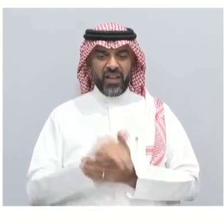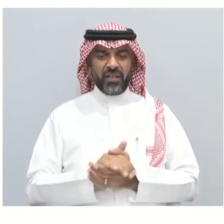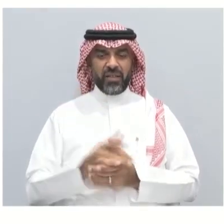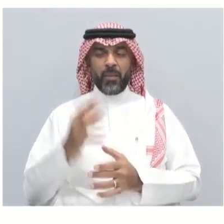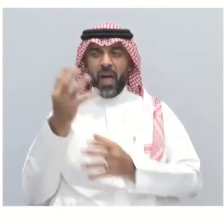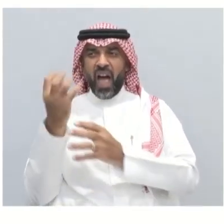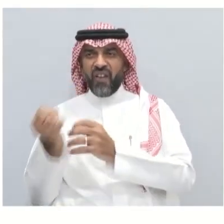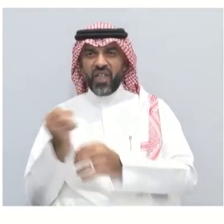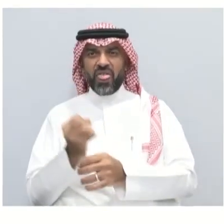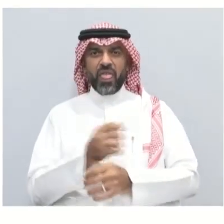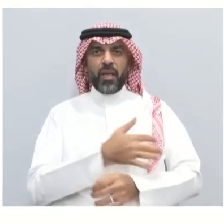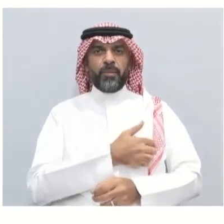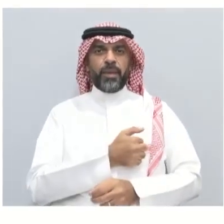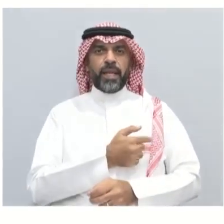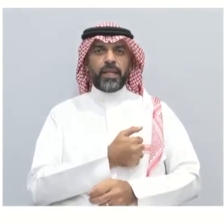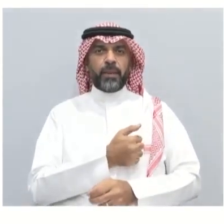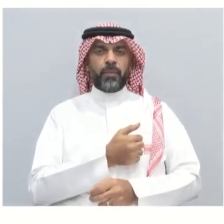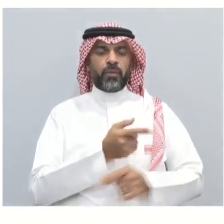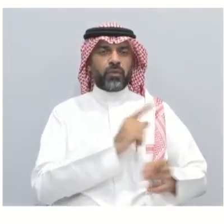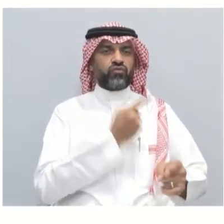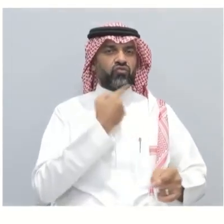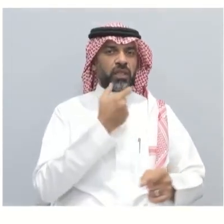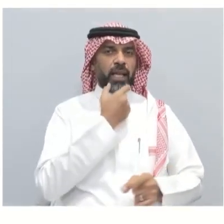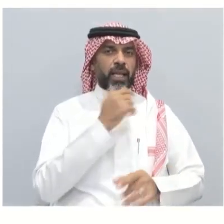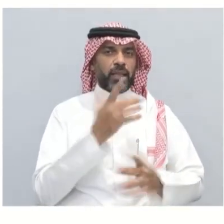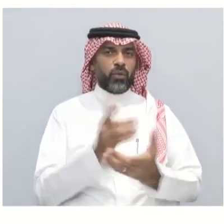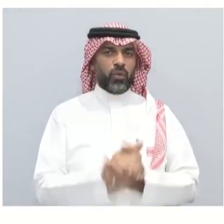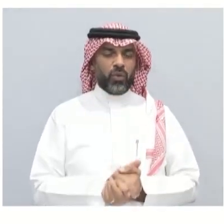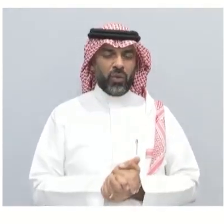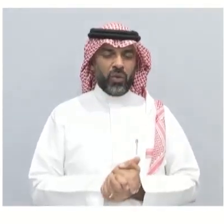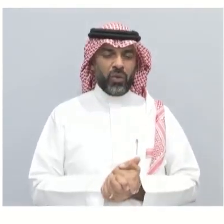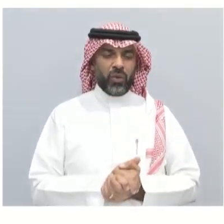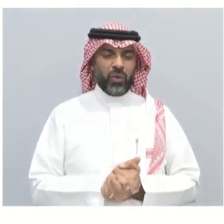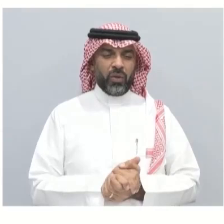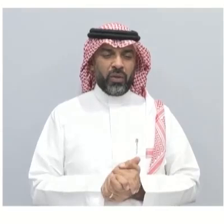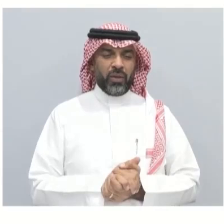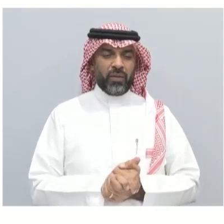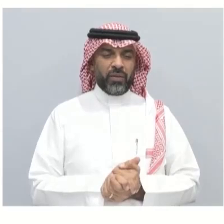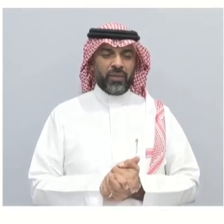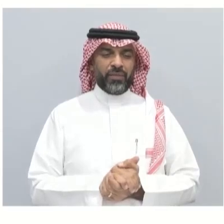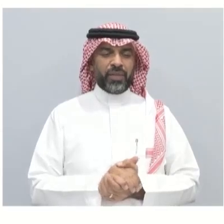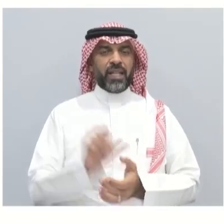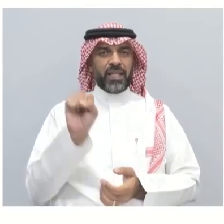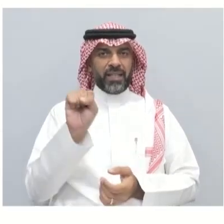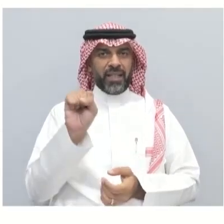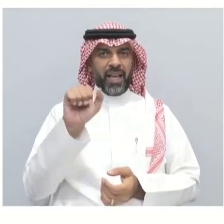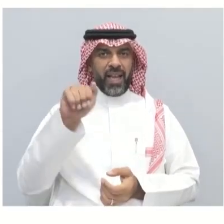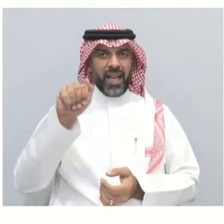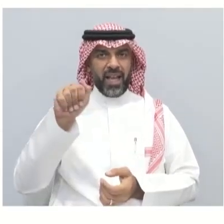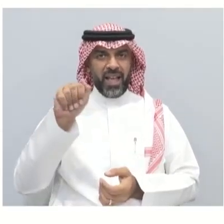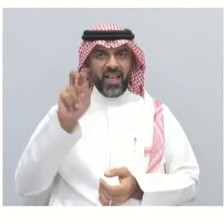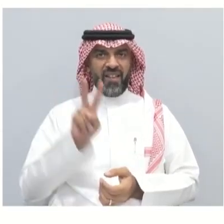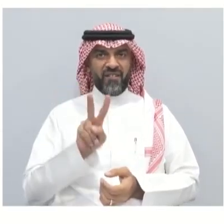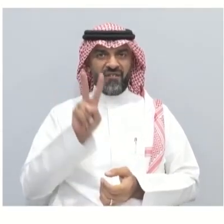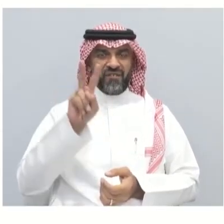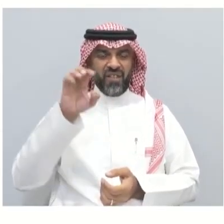باسم مصطلحها مصطلحها باللغه الانجليزيه احسنتم السيف از ويوجد ايضا